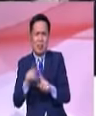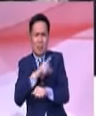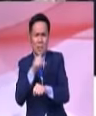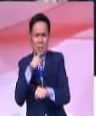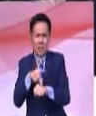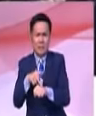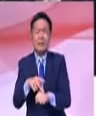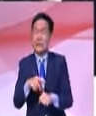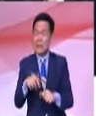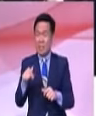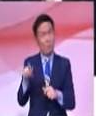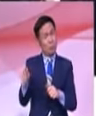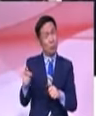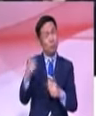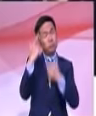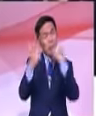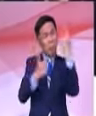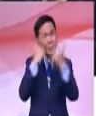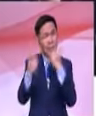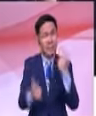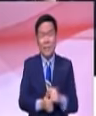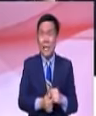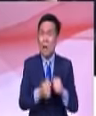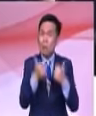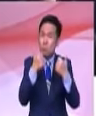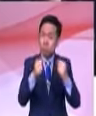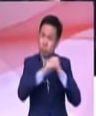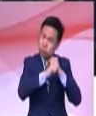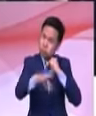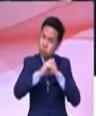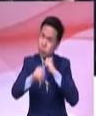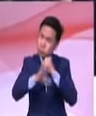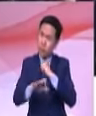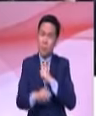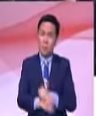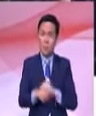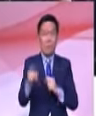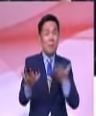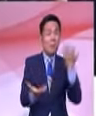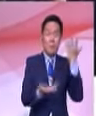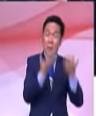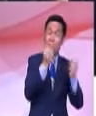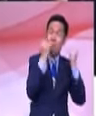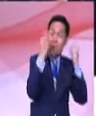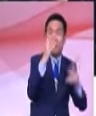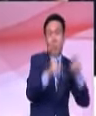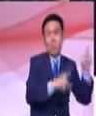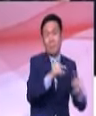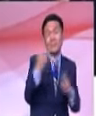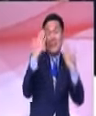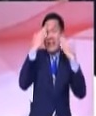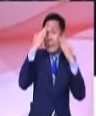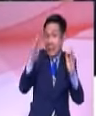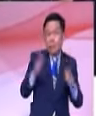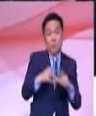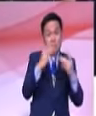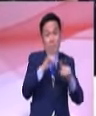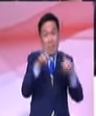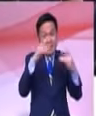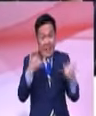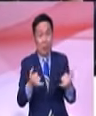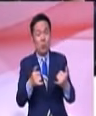tourism product yang kita harus wawarkan kepada pelancong di luar sana. Sebab ini masa yang